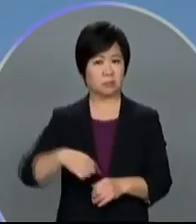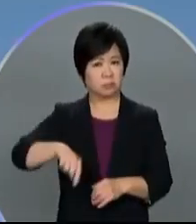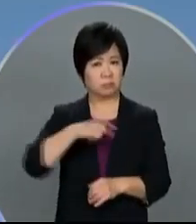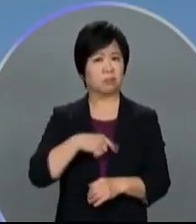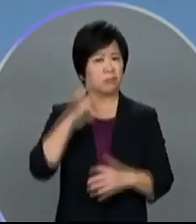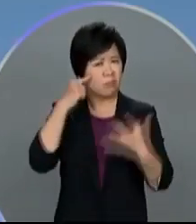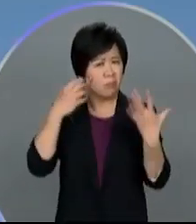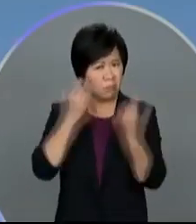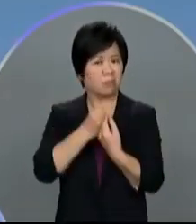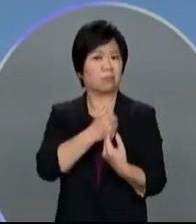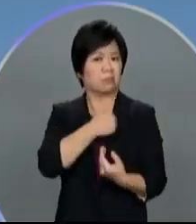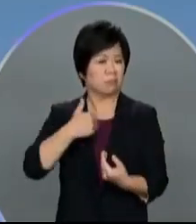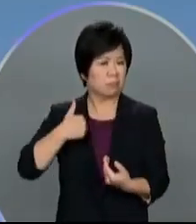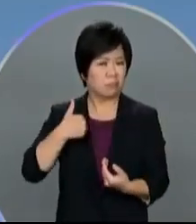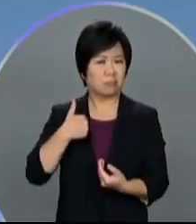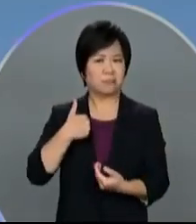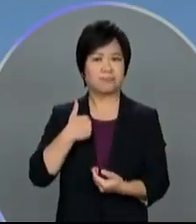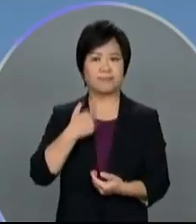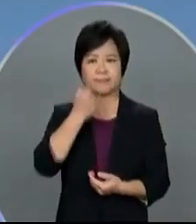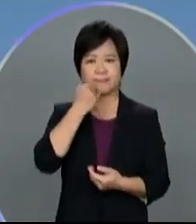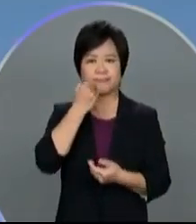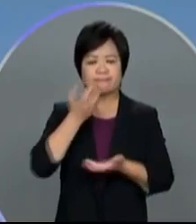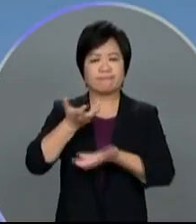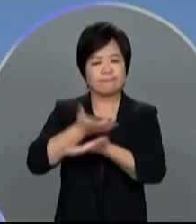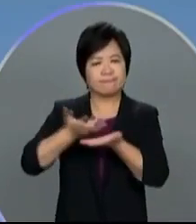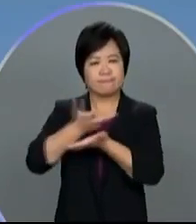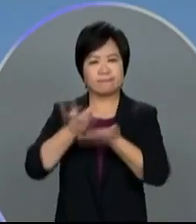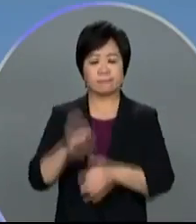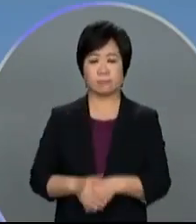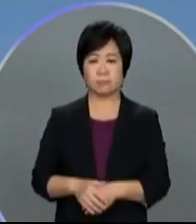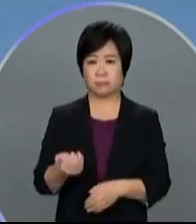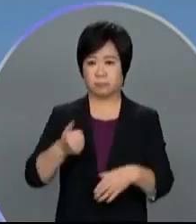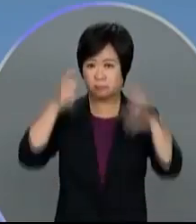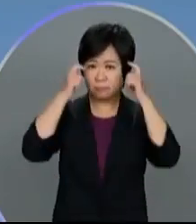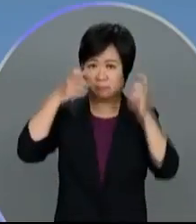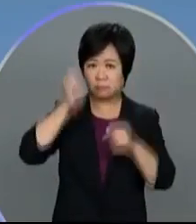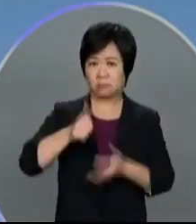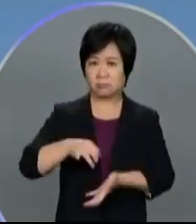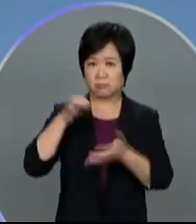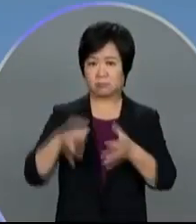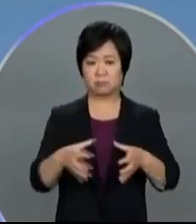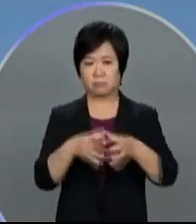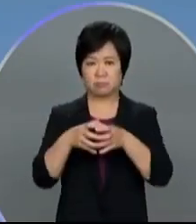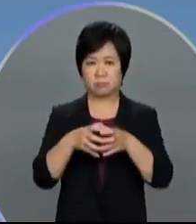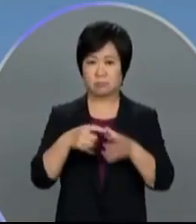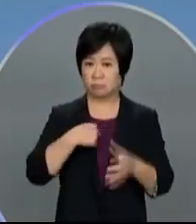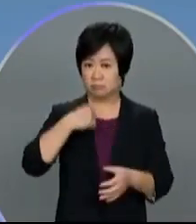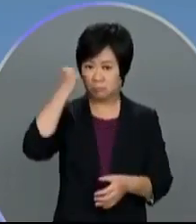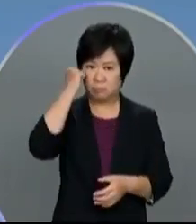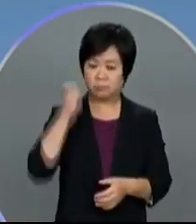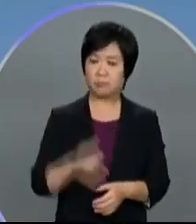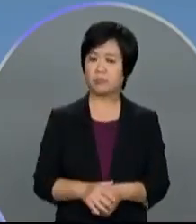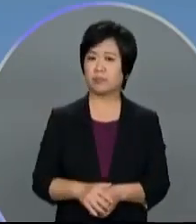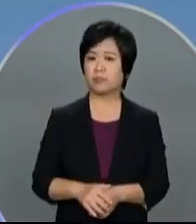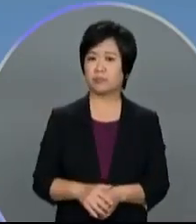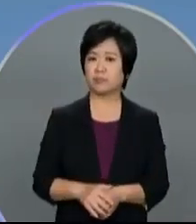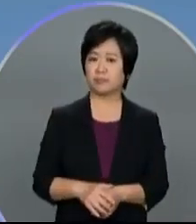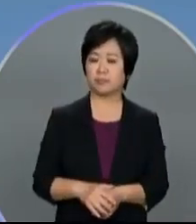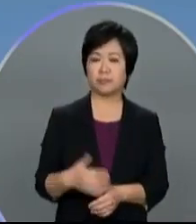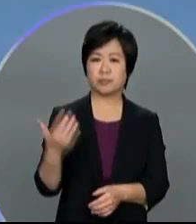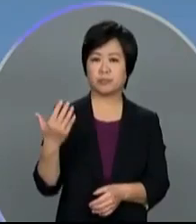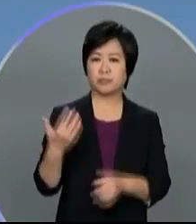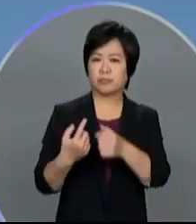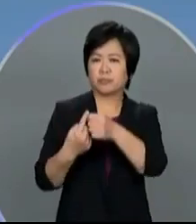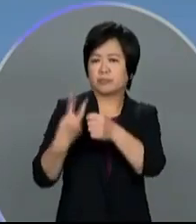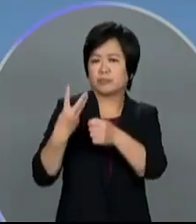有共识的可能性，也不是不能对话。刚才宋主席提到的团结， 我记得去过去的这